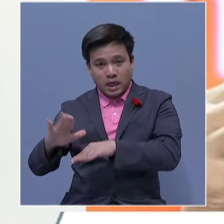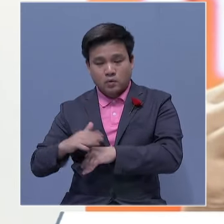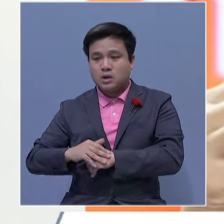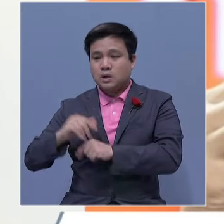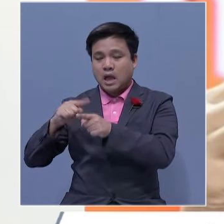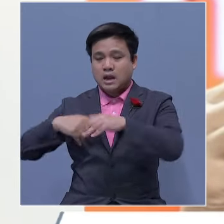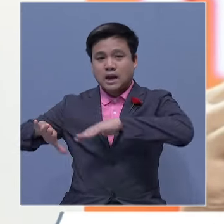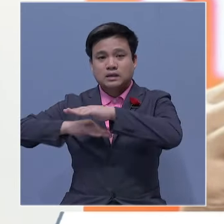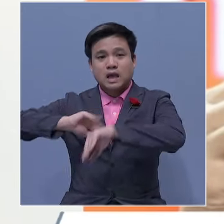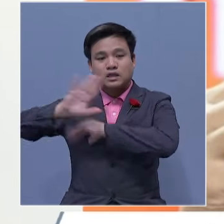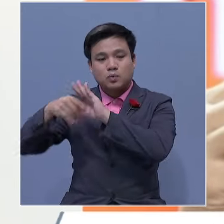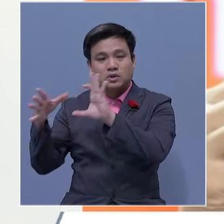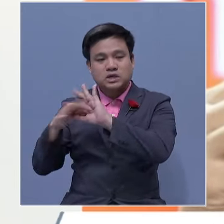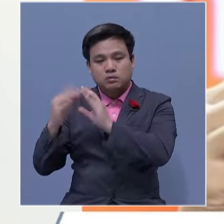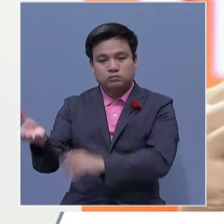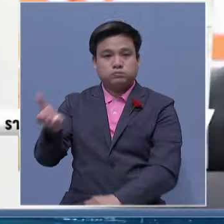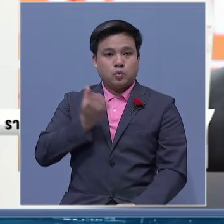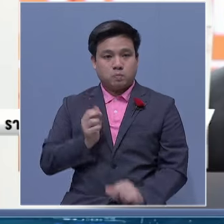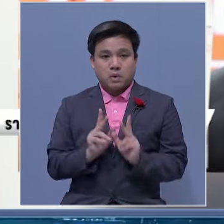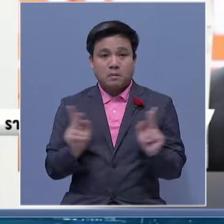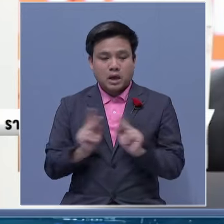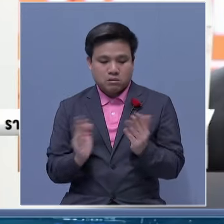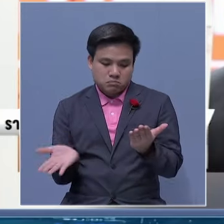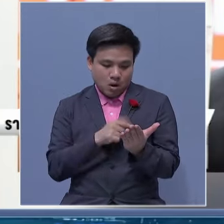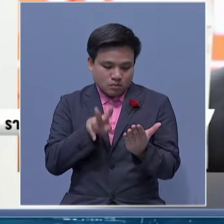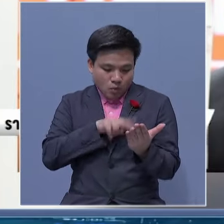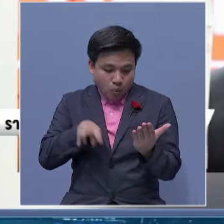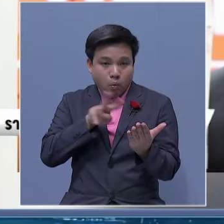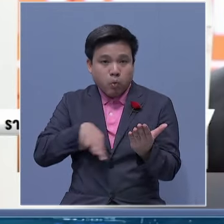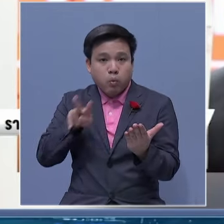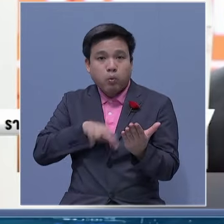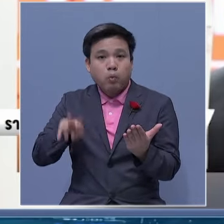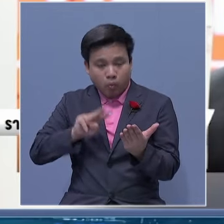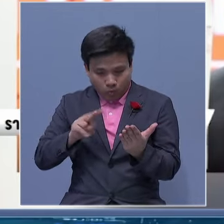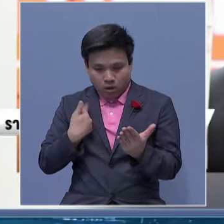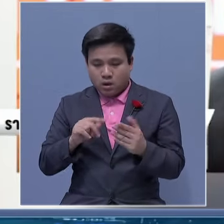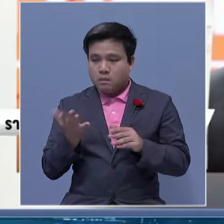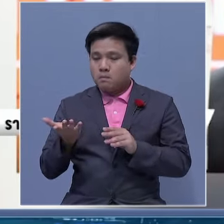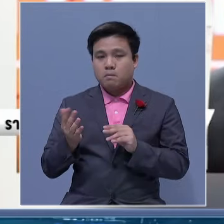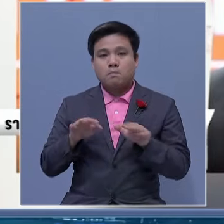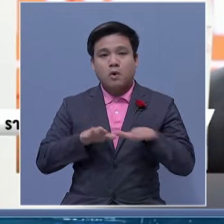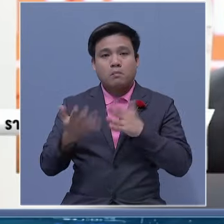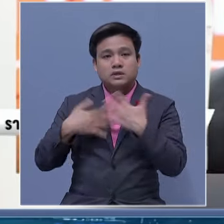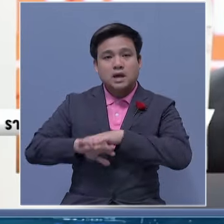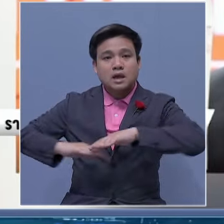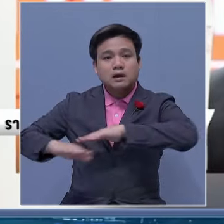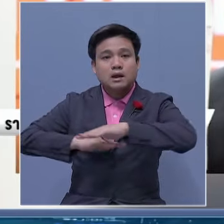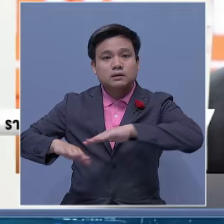เอกสารทั้งหมดทั้งปึกเนี่ยมาให้กรรมาธิการตรวจสอบและประสานงานกับกองพิสูจน์หลักฐานด้วยนะ